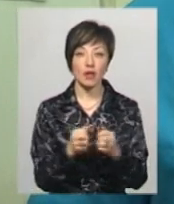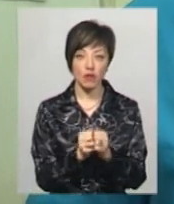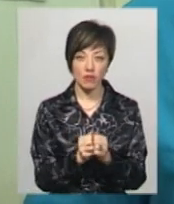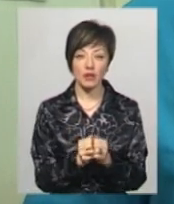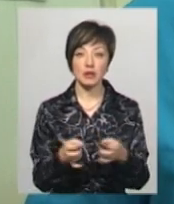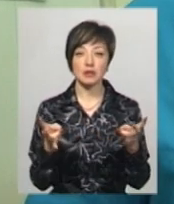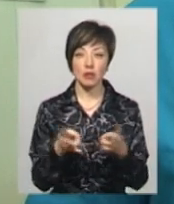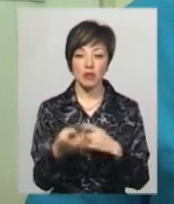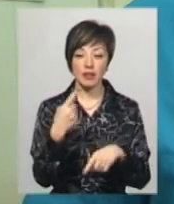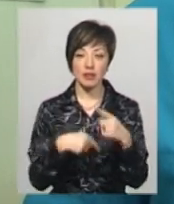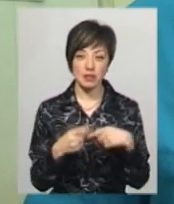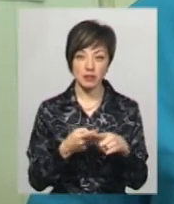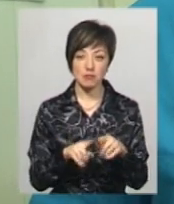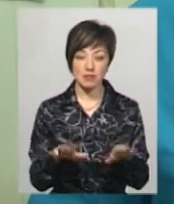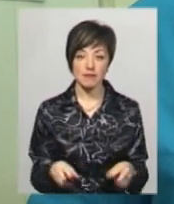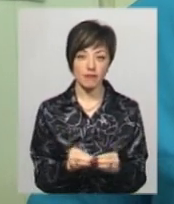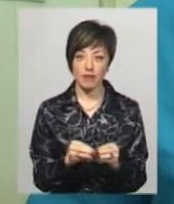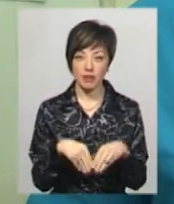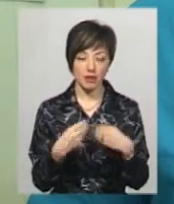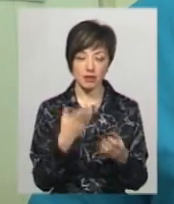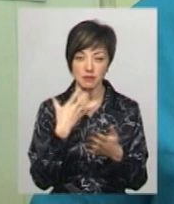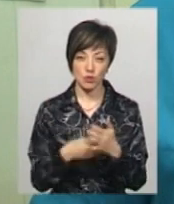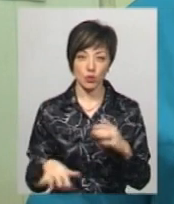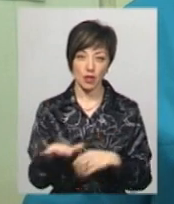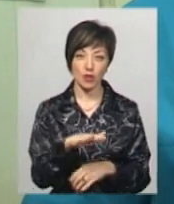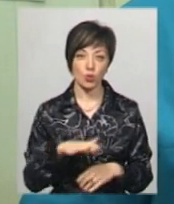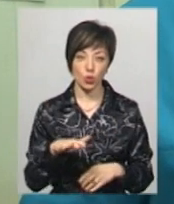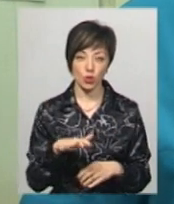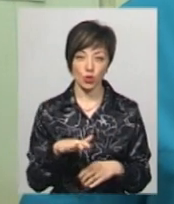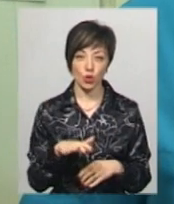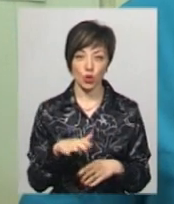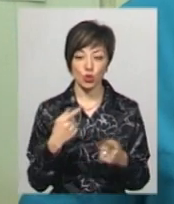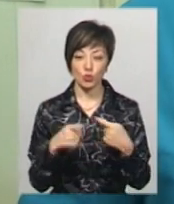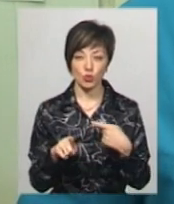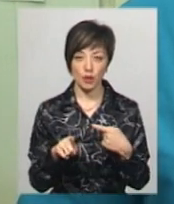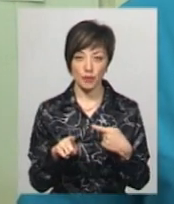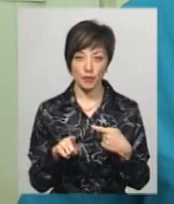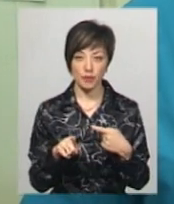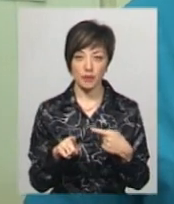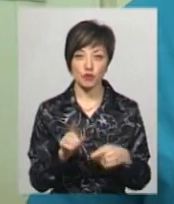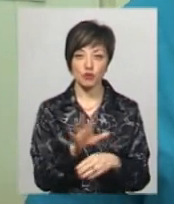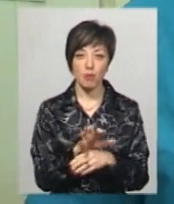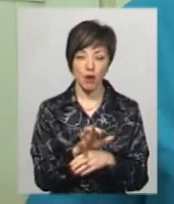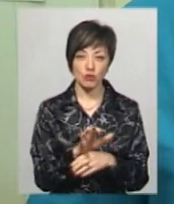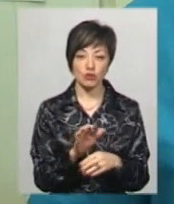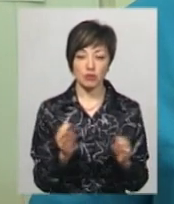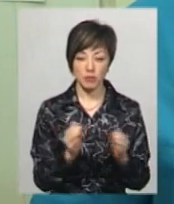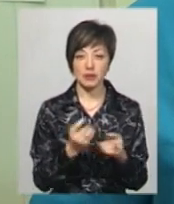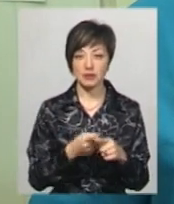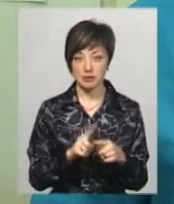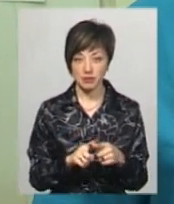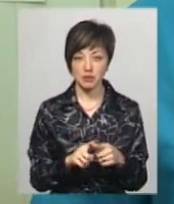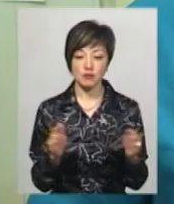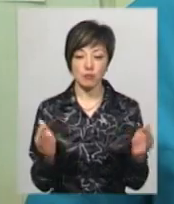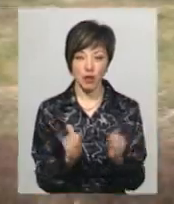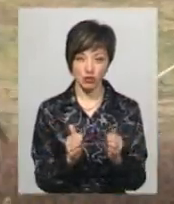її треба назад, то її вже місце. Вона не дасть на свою територію другим собачкам, і тому за цього воно